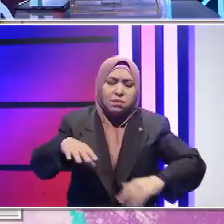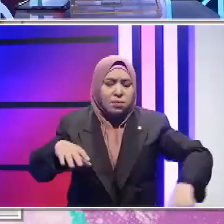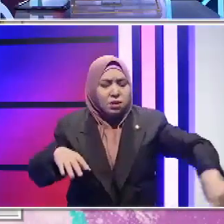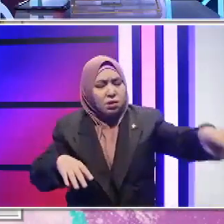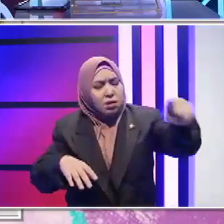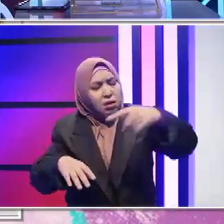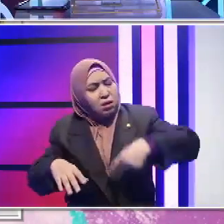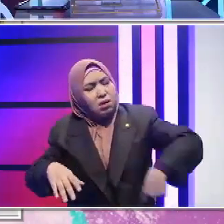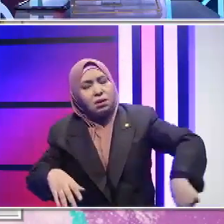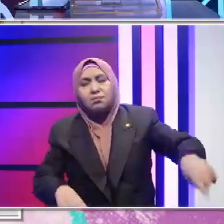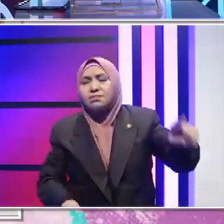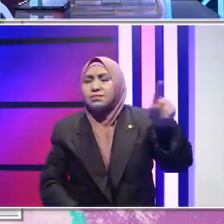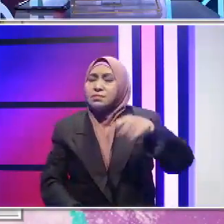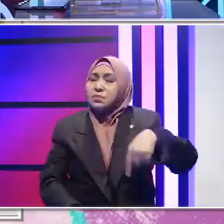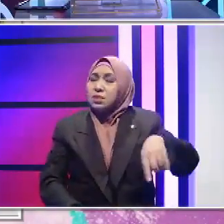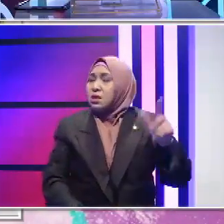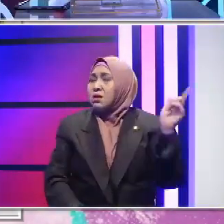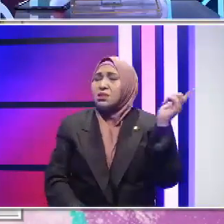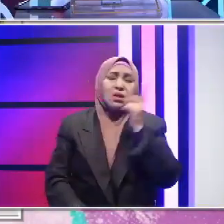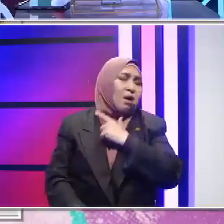الْقُرْآنُ لَا